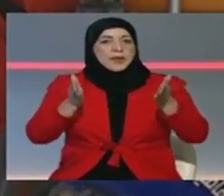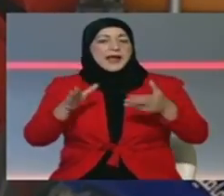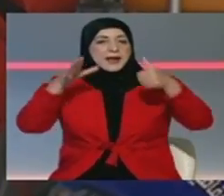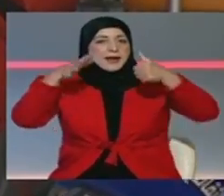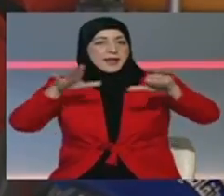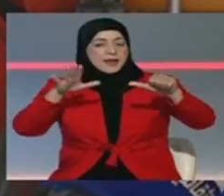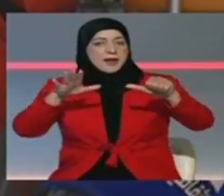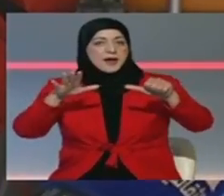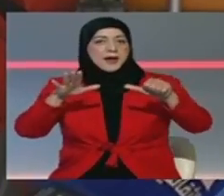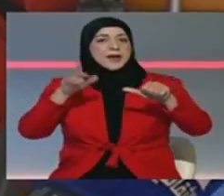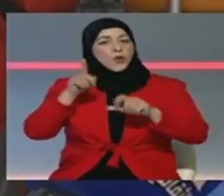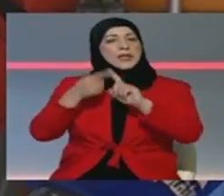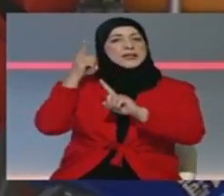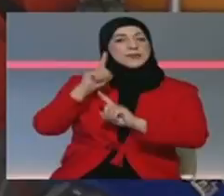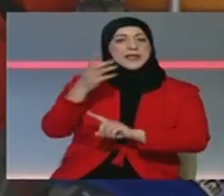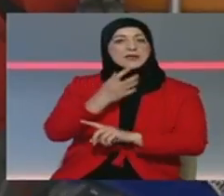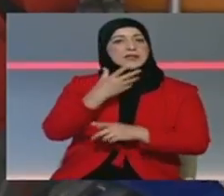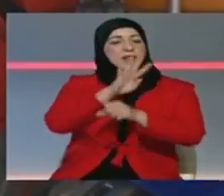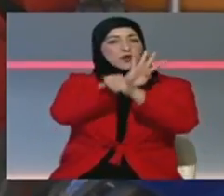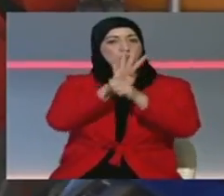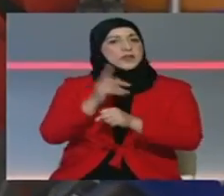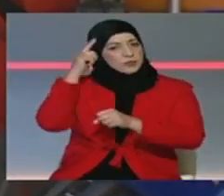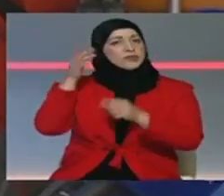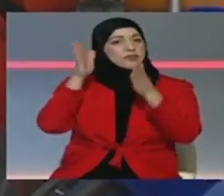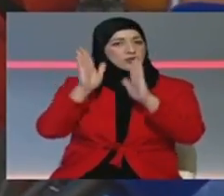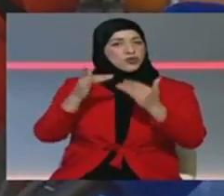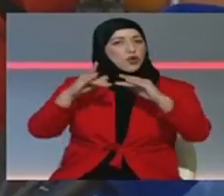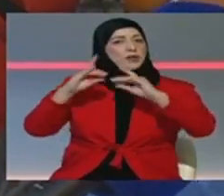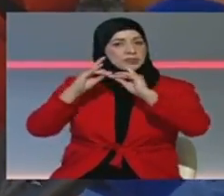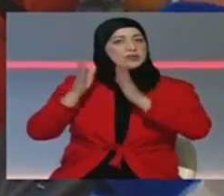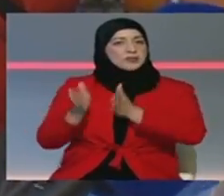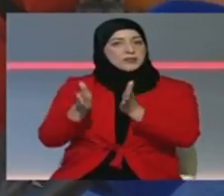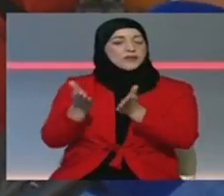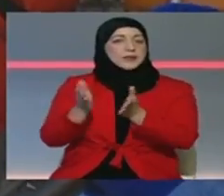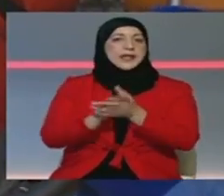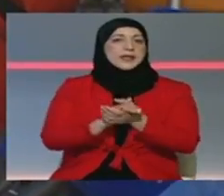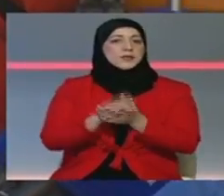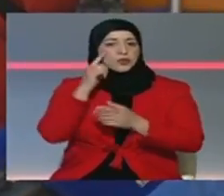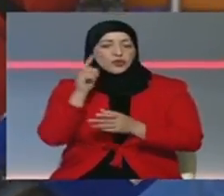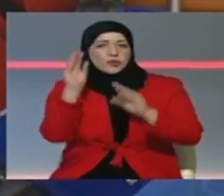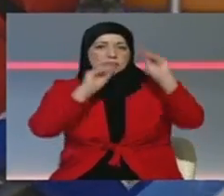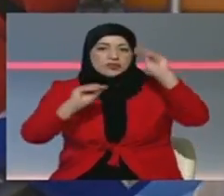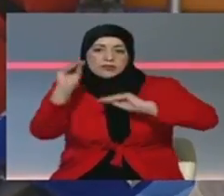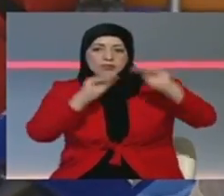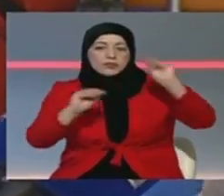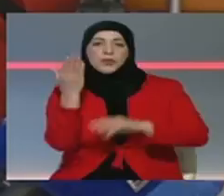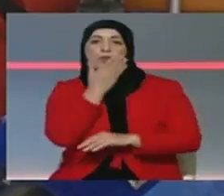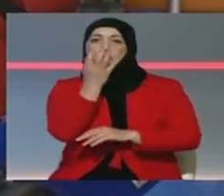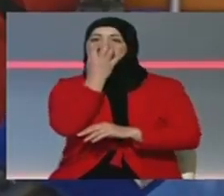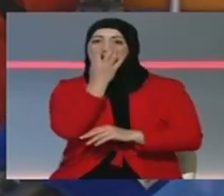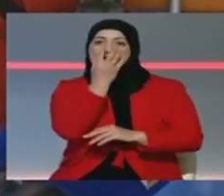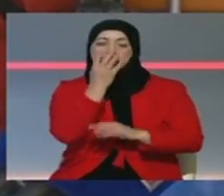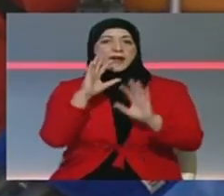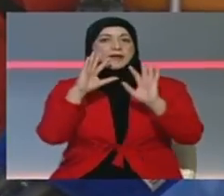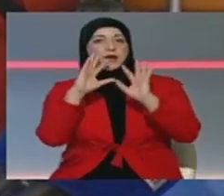الرحمن ميمي اللي هو سبيسيال في الكوفيد باش ترقد ونشوفوا حالتها، تستحق أكسجين